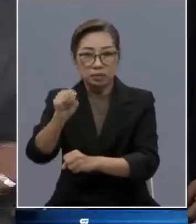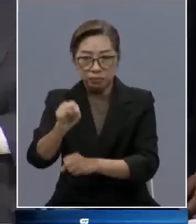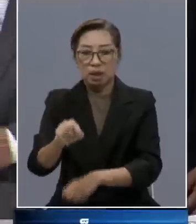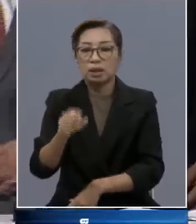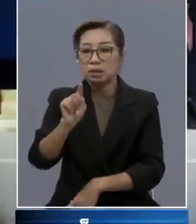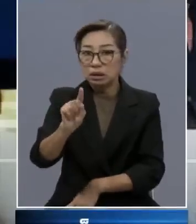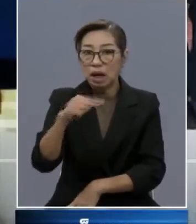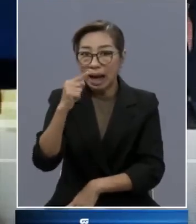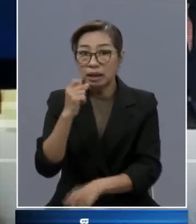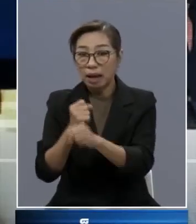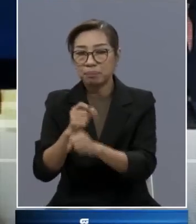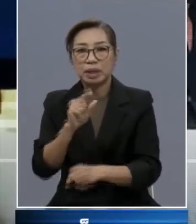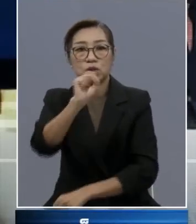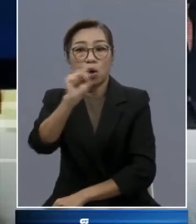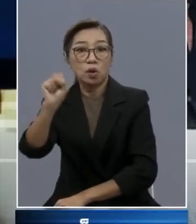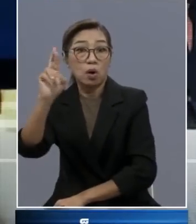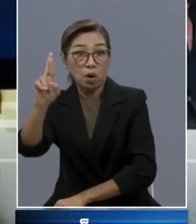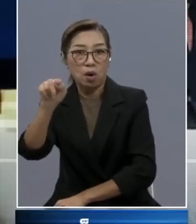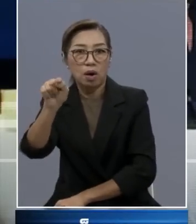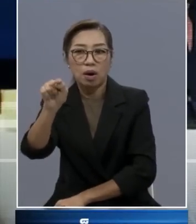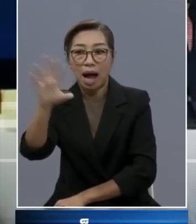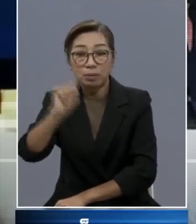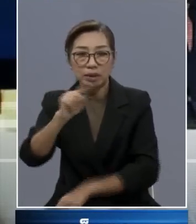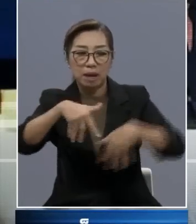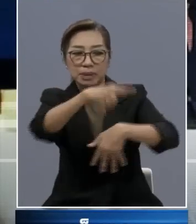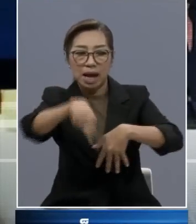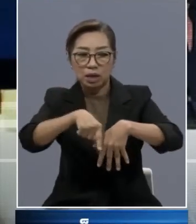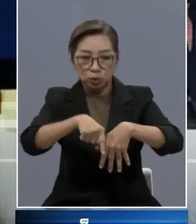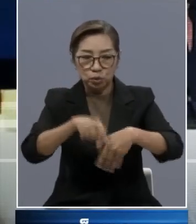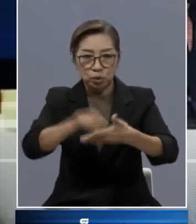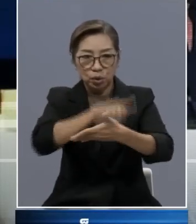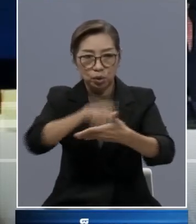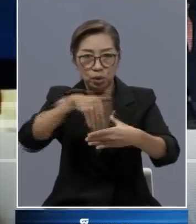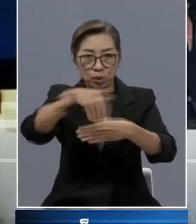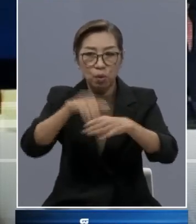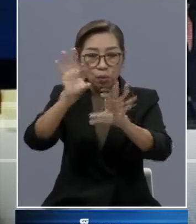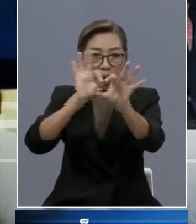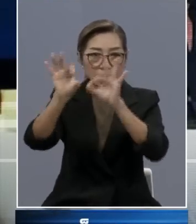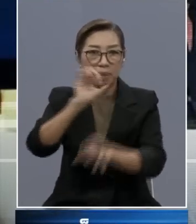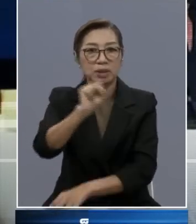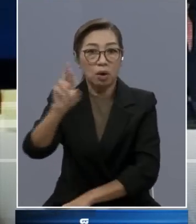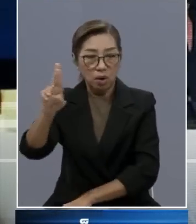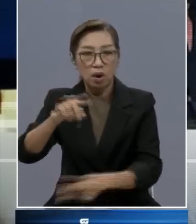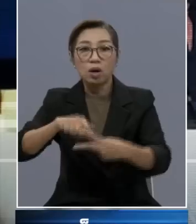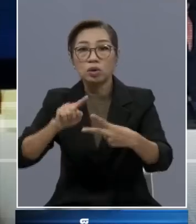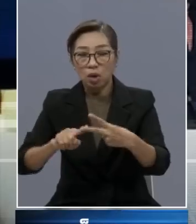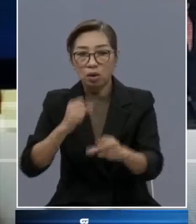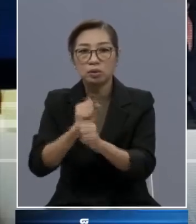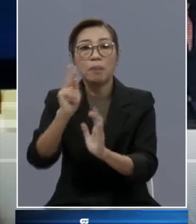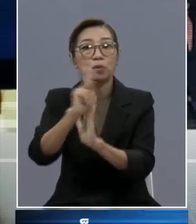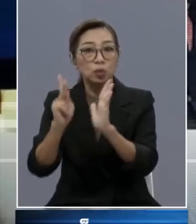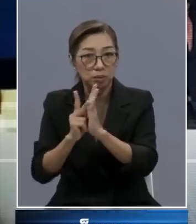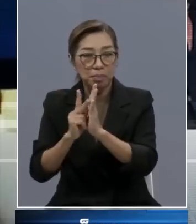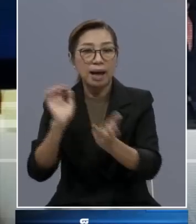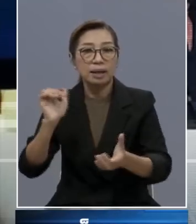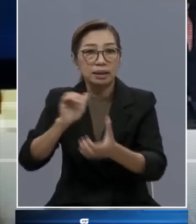งเรื่องที่2ครับจะมีการยืนยันผ่านกฎหมายสมรสเท่าเทียมอันนี้จะมีติ่งท้ายด้วยนะครับว่าไม่บังคับประชาชน